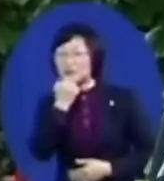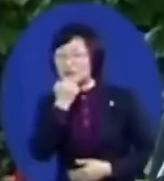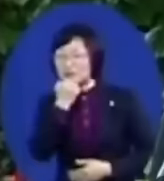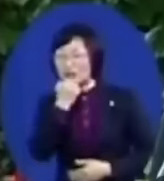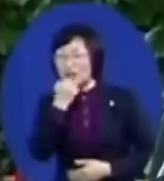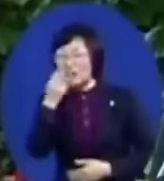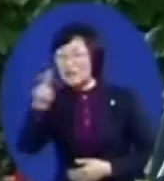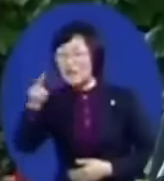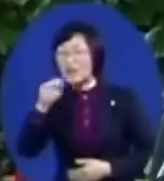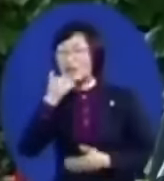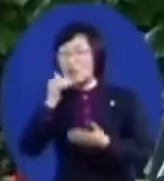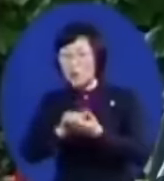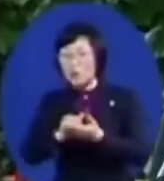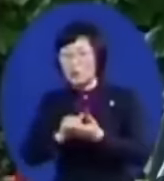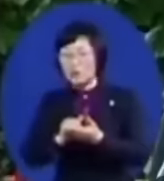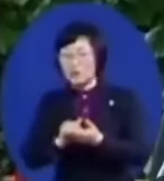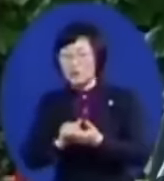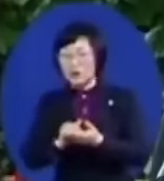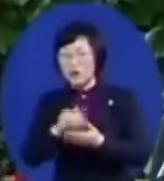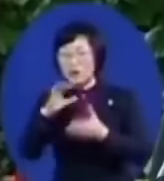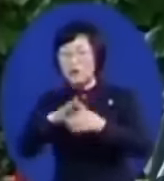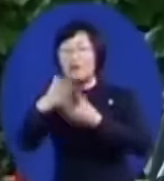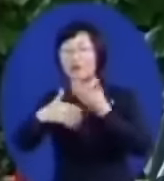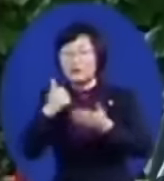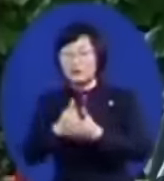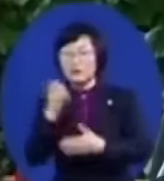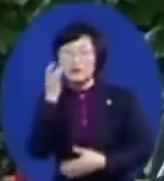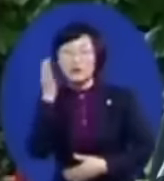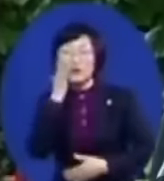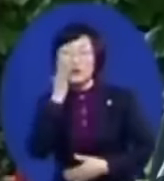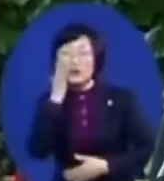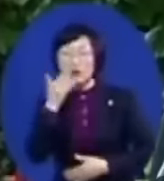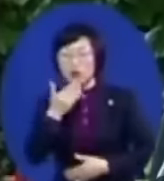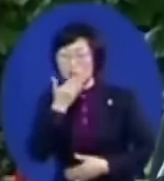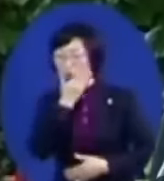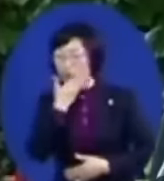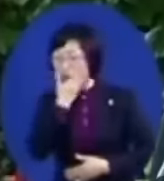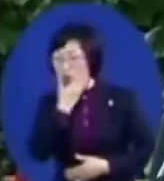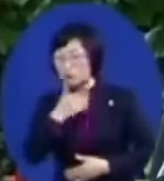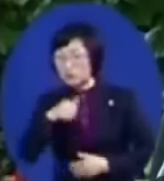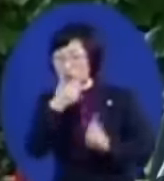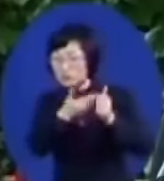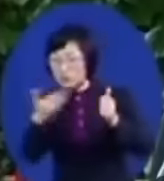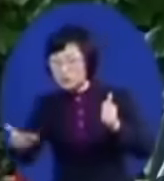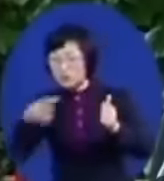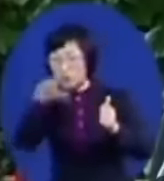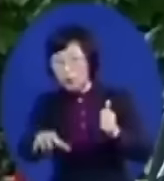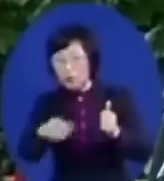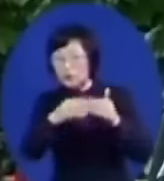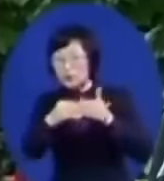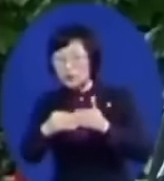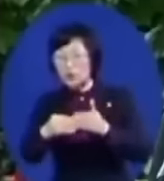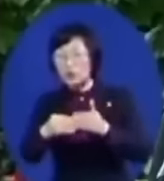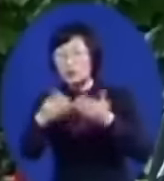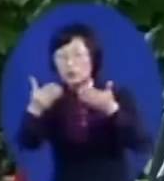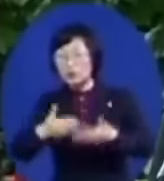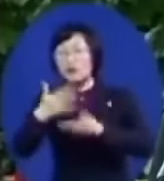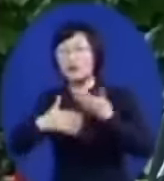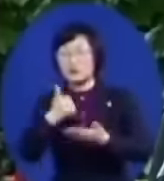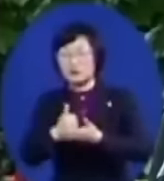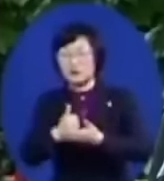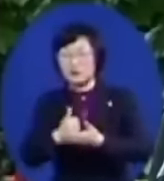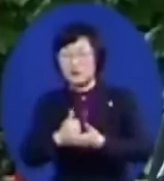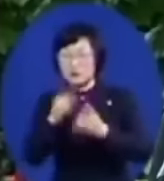요셉, 그 다음에 적과 꿀이 흐르는 땅, 하나님이 연결된 곳마다 축복이